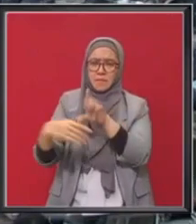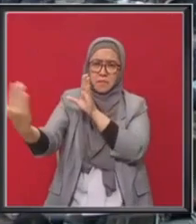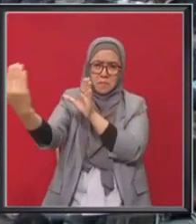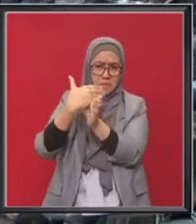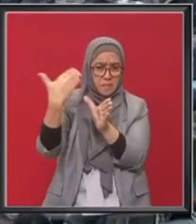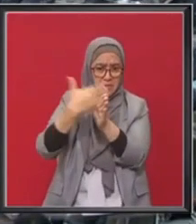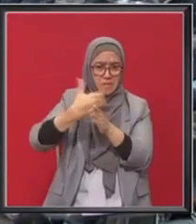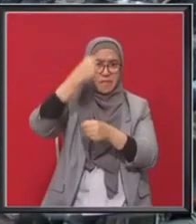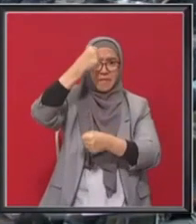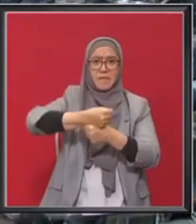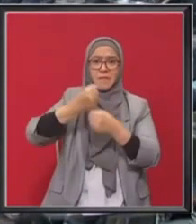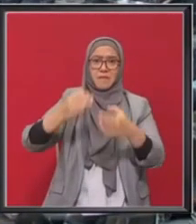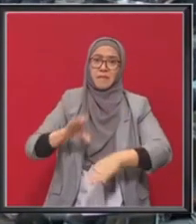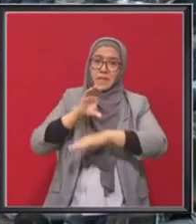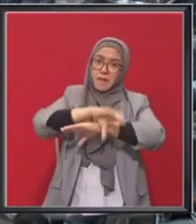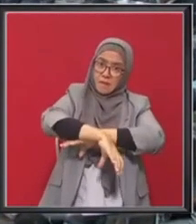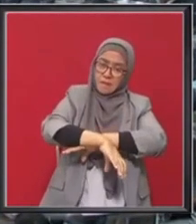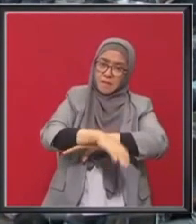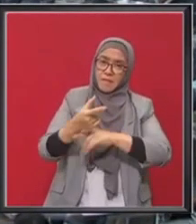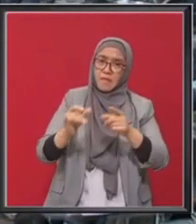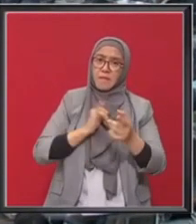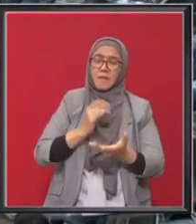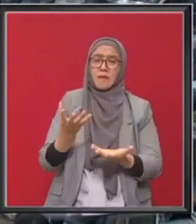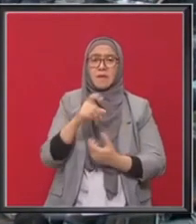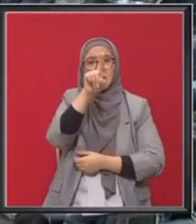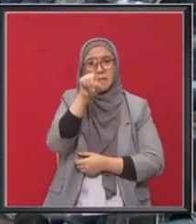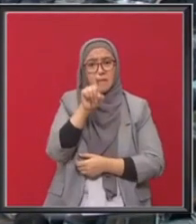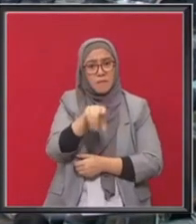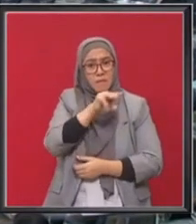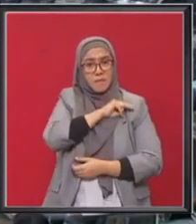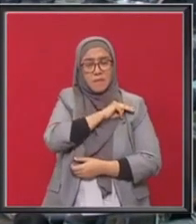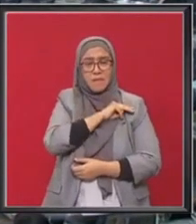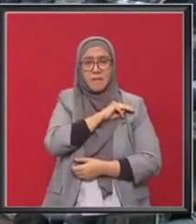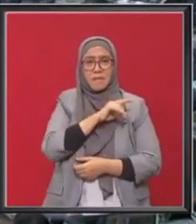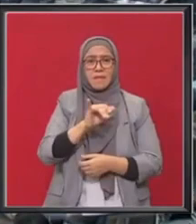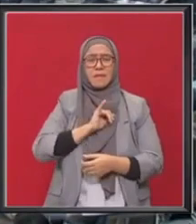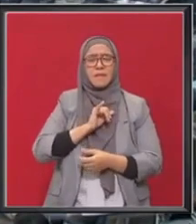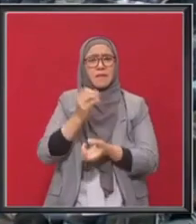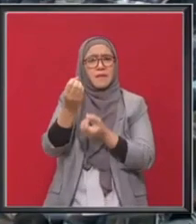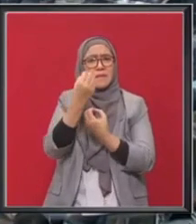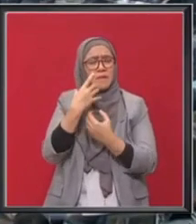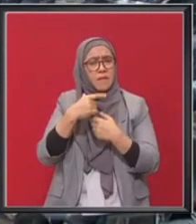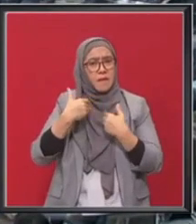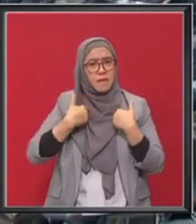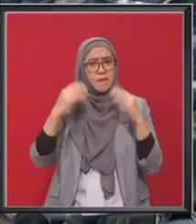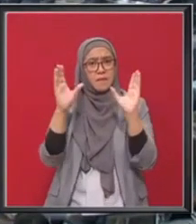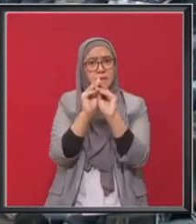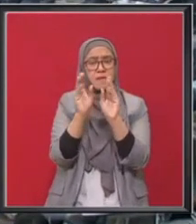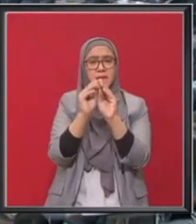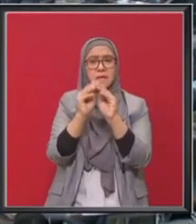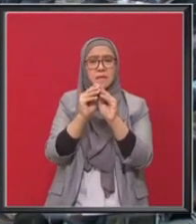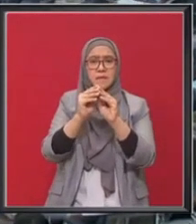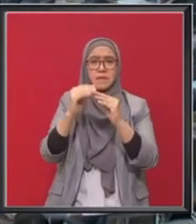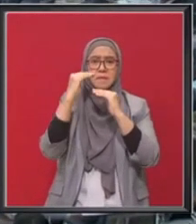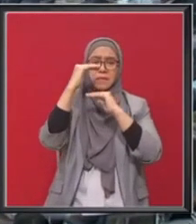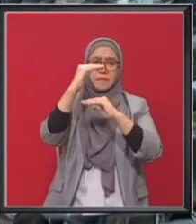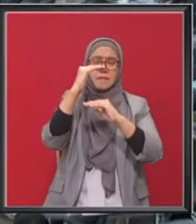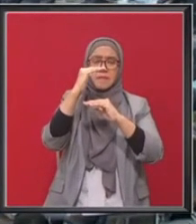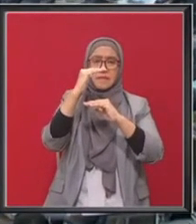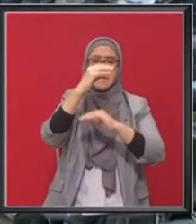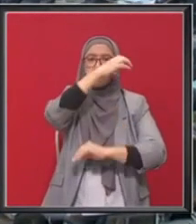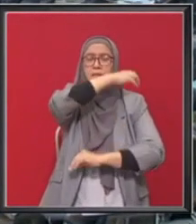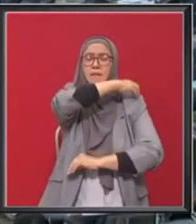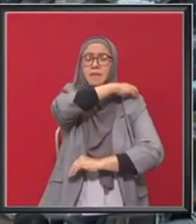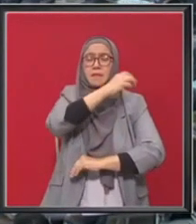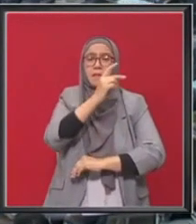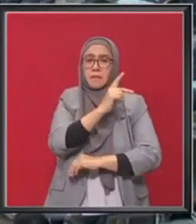Saya ingin tanyakan waktu bahwa sadeva membawa ini ada mesyuarat diperingkat ke kanan sip